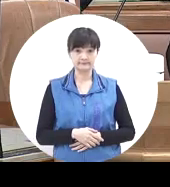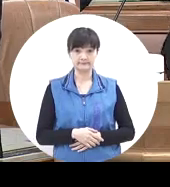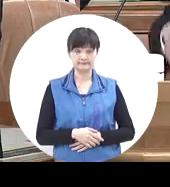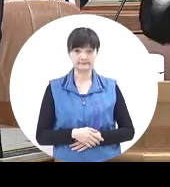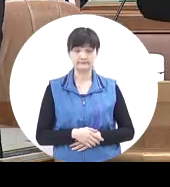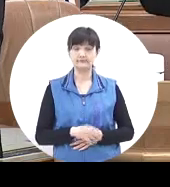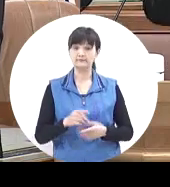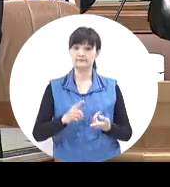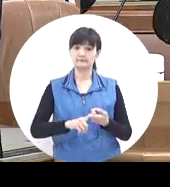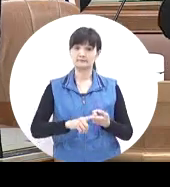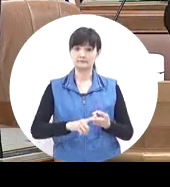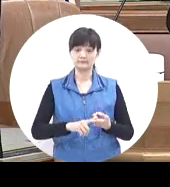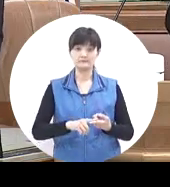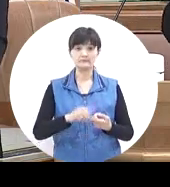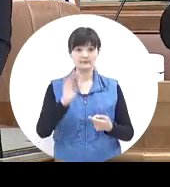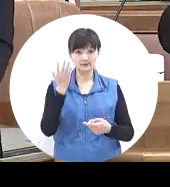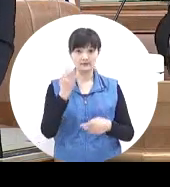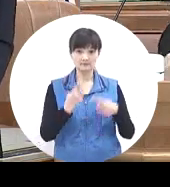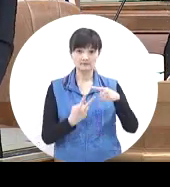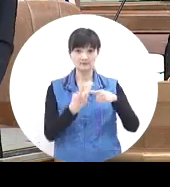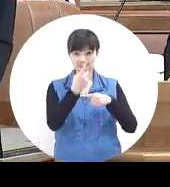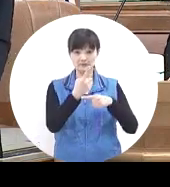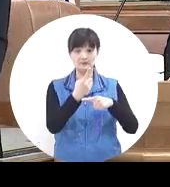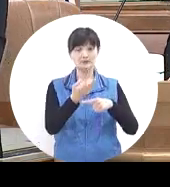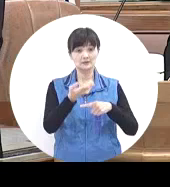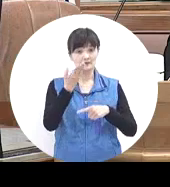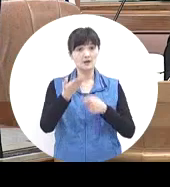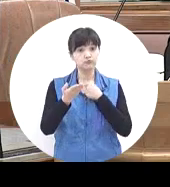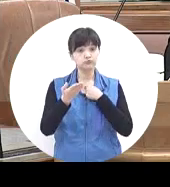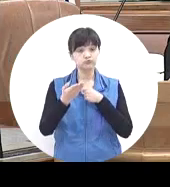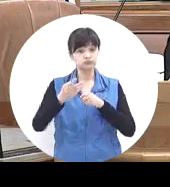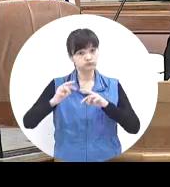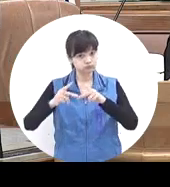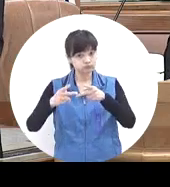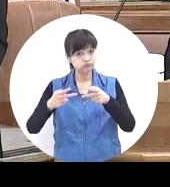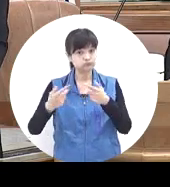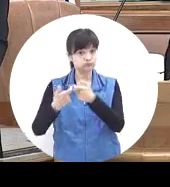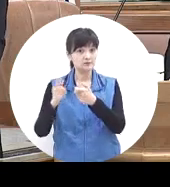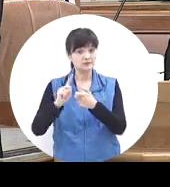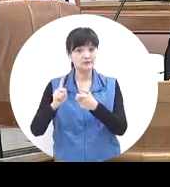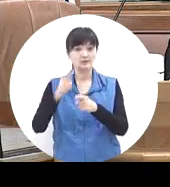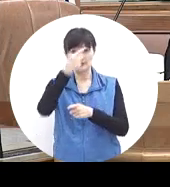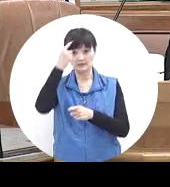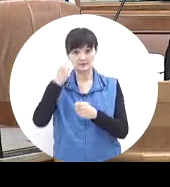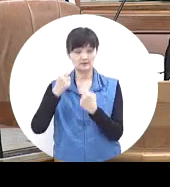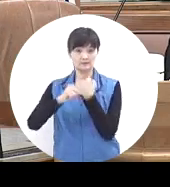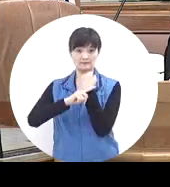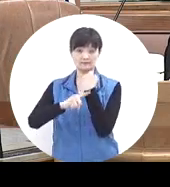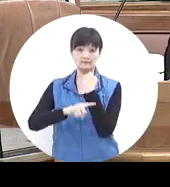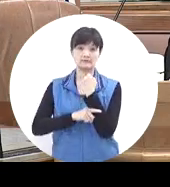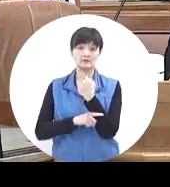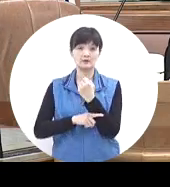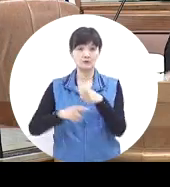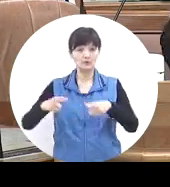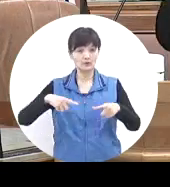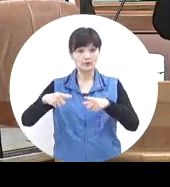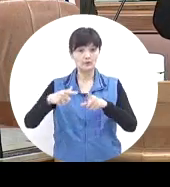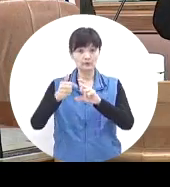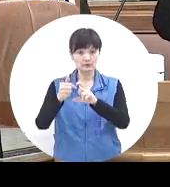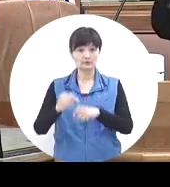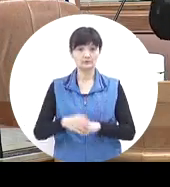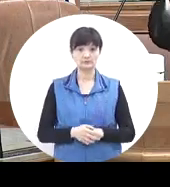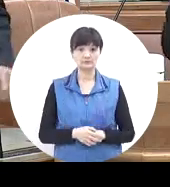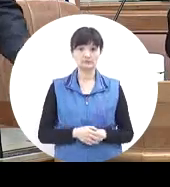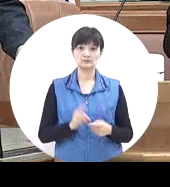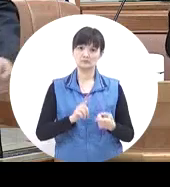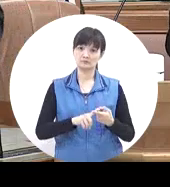对对， 啊，那一半以上要做司法园区。 你看哈，楚城的湿地重化，那么新北市记者，阮阿厝嘛是咱新北市记者嘛，我这地咱就新北市记